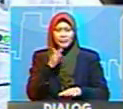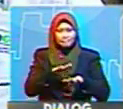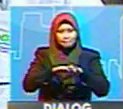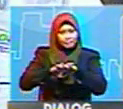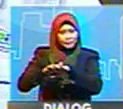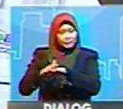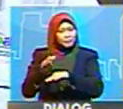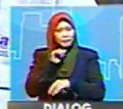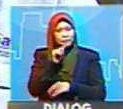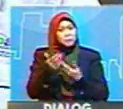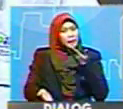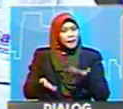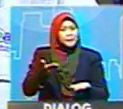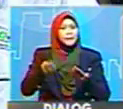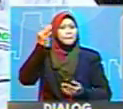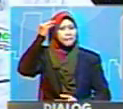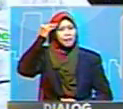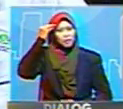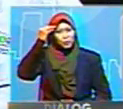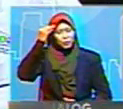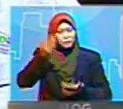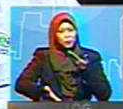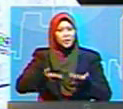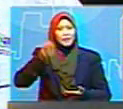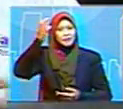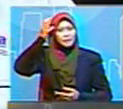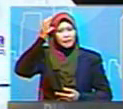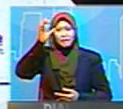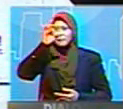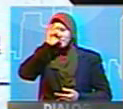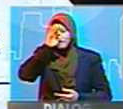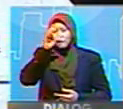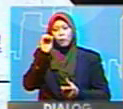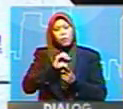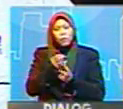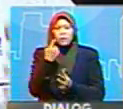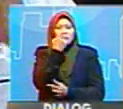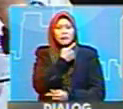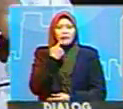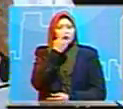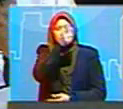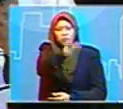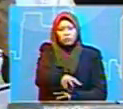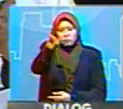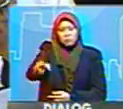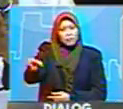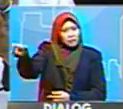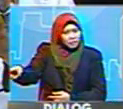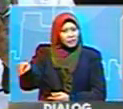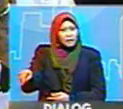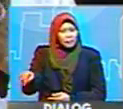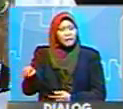jadi Melayu dia boleh jadi Cina India atau sesiapa saja tetapi Apa yang dilakukan